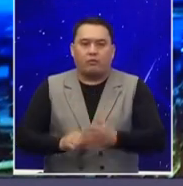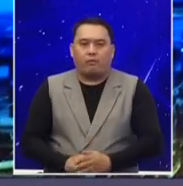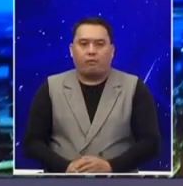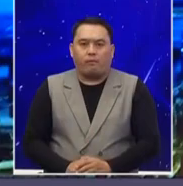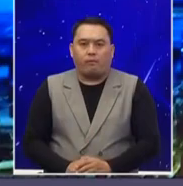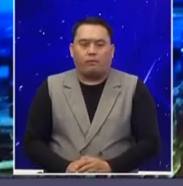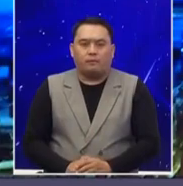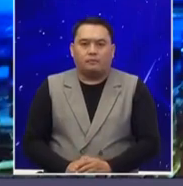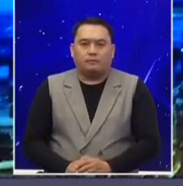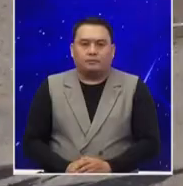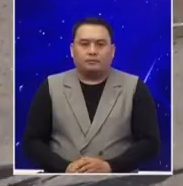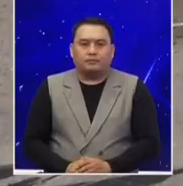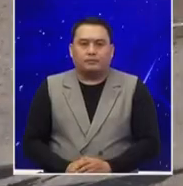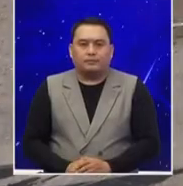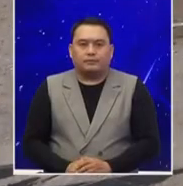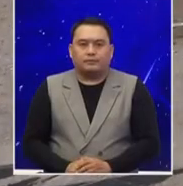съемочная группа.